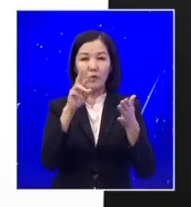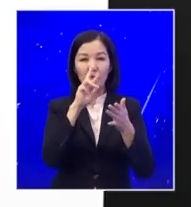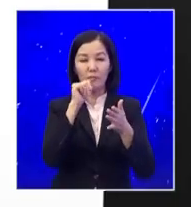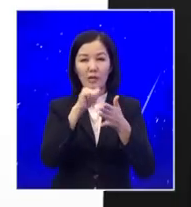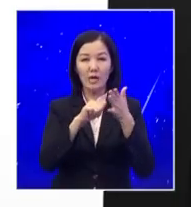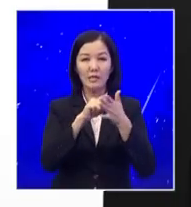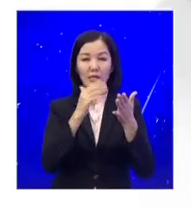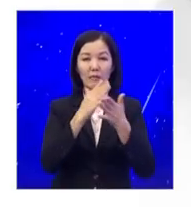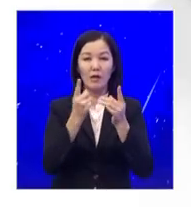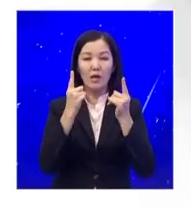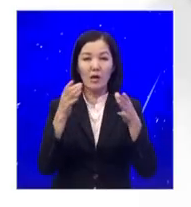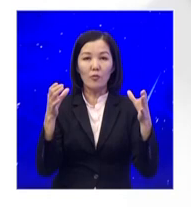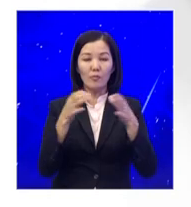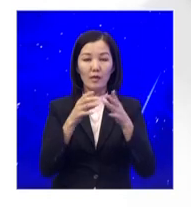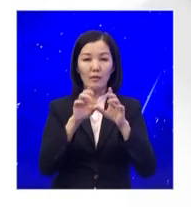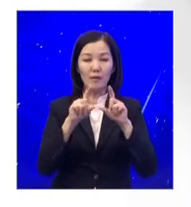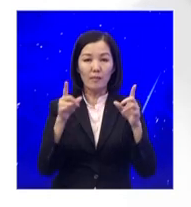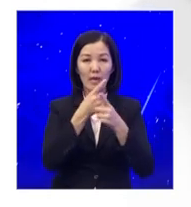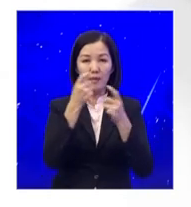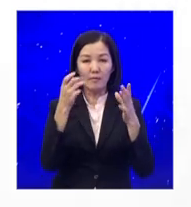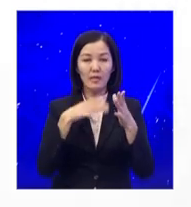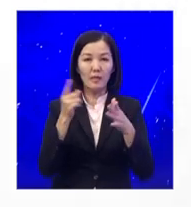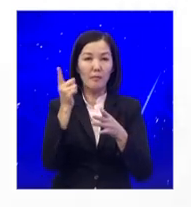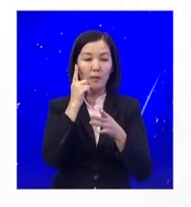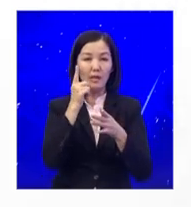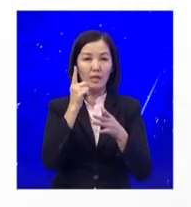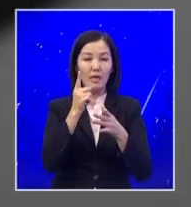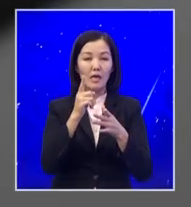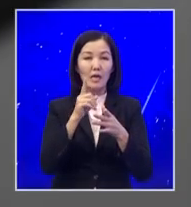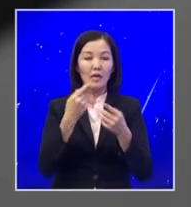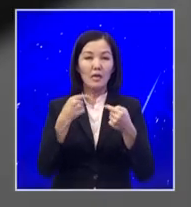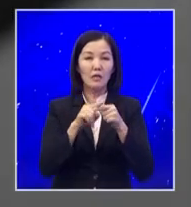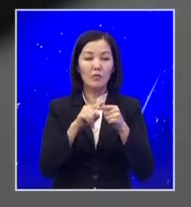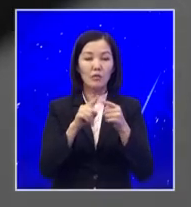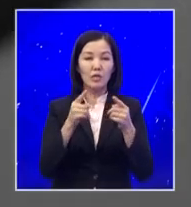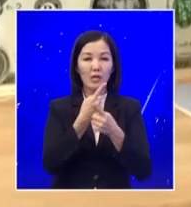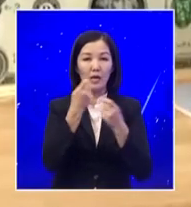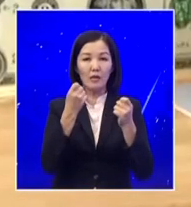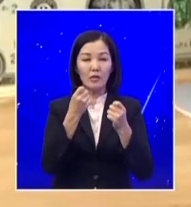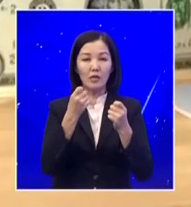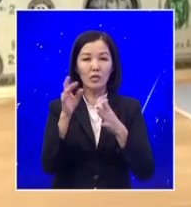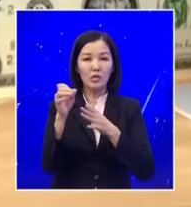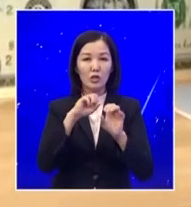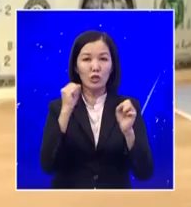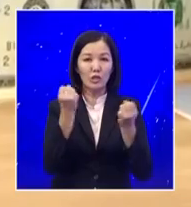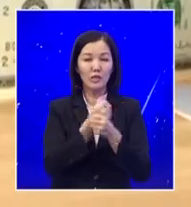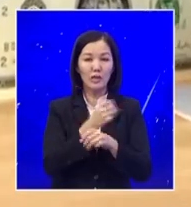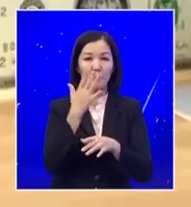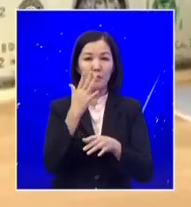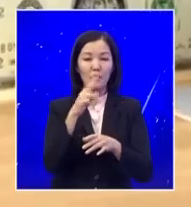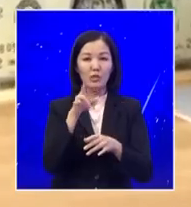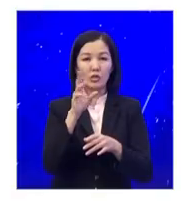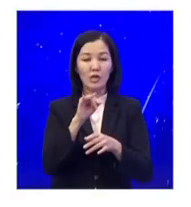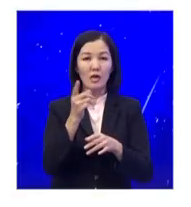Бұл туралы алпауыт мекеме мамандары мәлімдеді. Мобильді телефондар индустриясының ақпарынша ультра жылдан 5G ұялы модулі